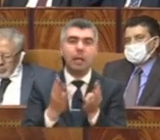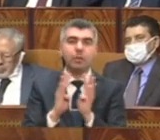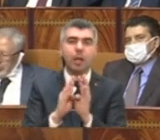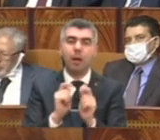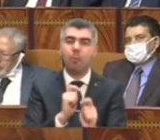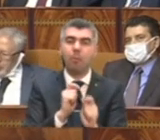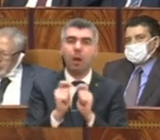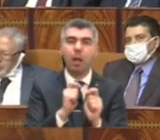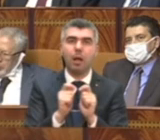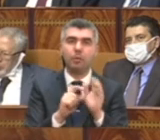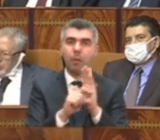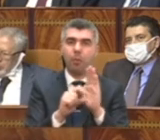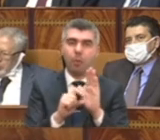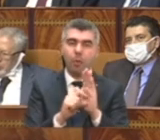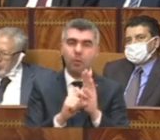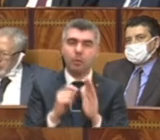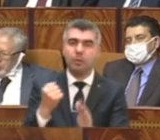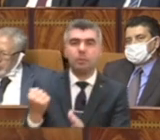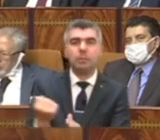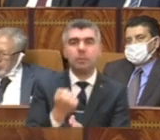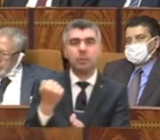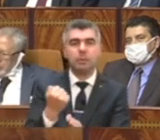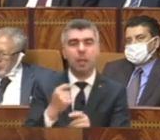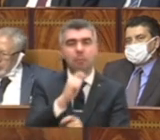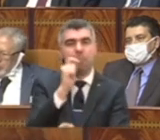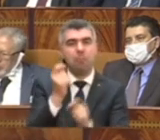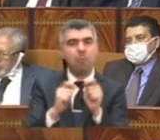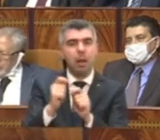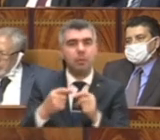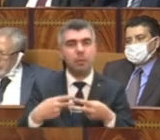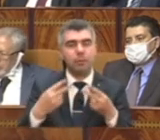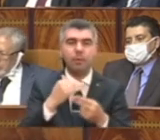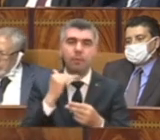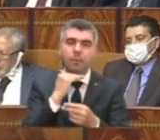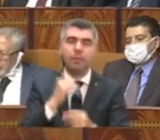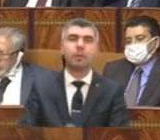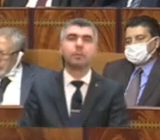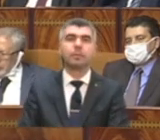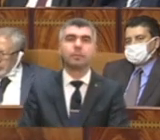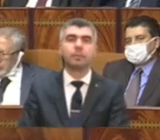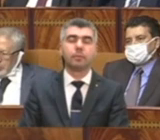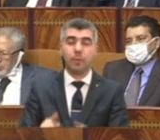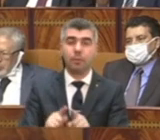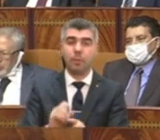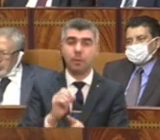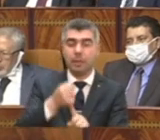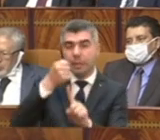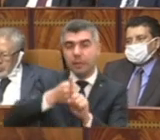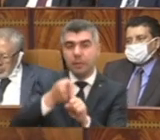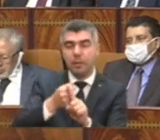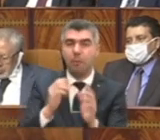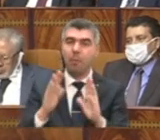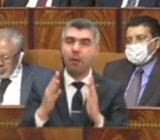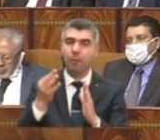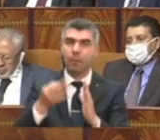الموضوع سؤالا متعلق بالتاخر الحاصل في اخراج تصميم التهيئه، وهي مناسبة لنوه والمجهودات التي تقومون بها، بالرغم